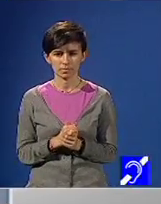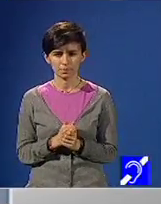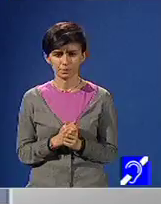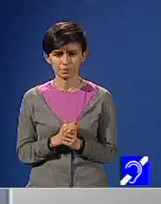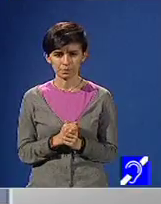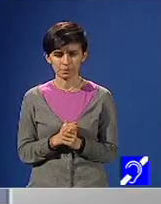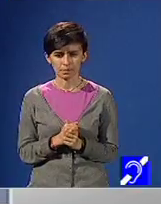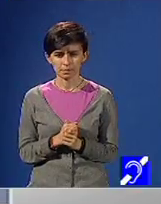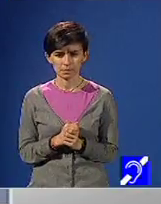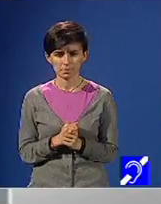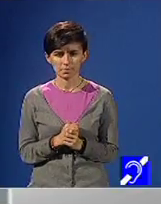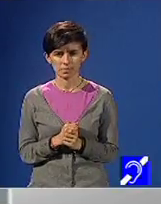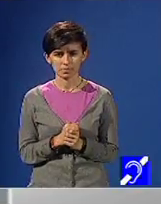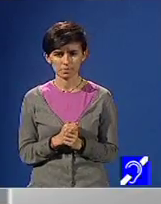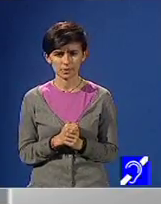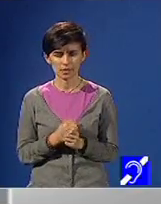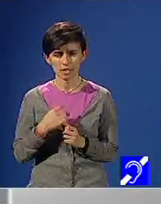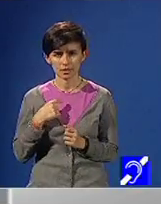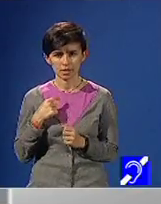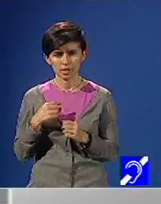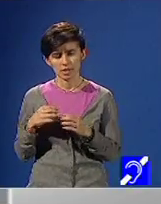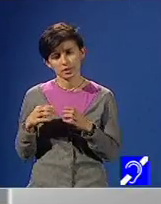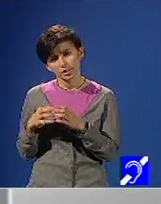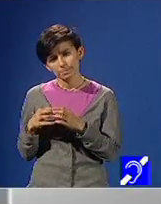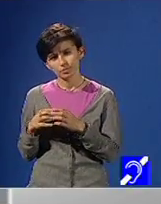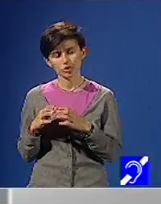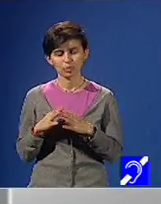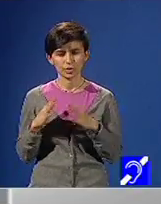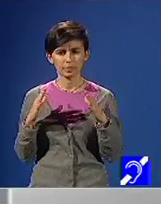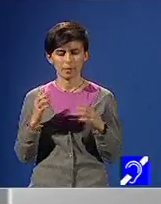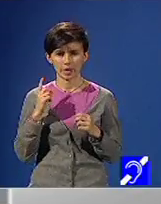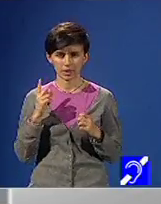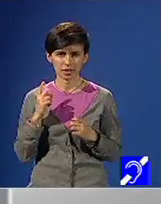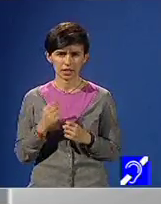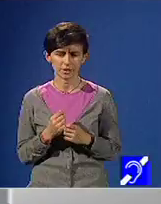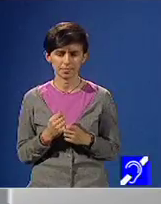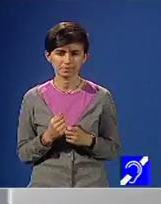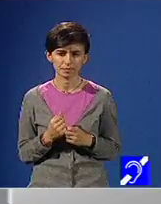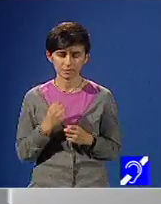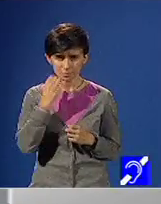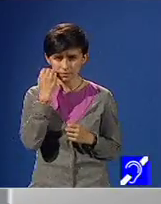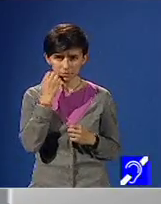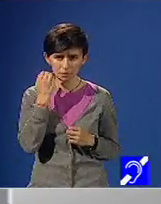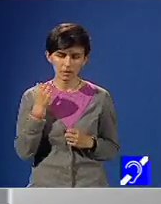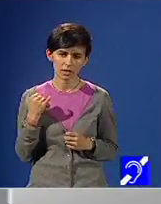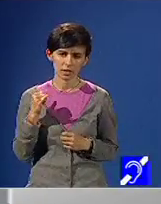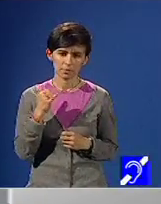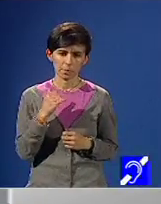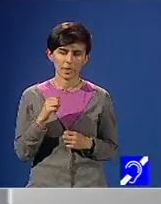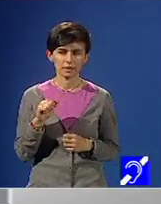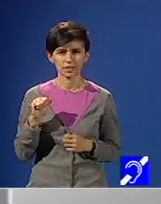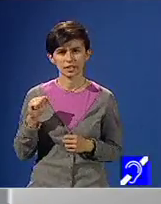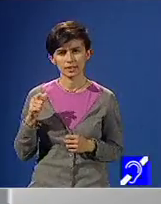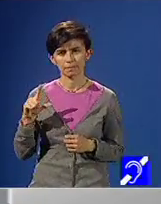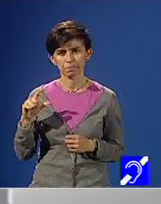de succes? Sunt mai numeroase, dar să nu uităm că de când a venit Sally și s-a